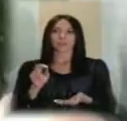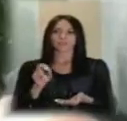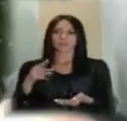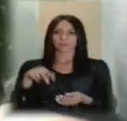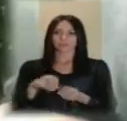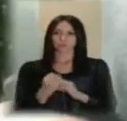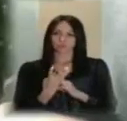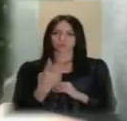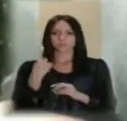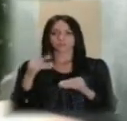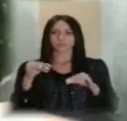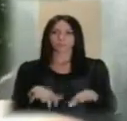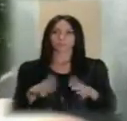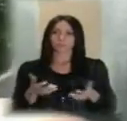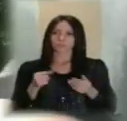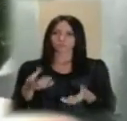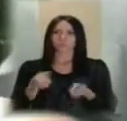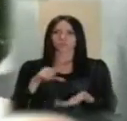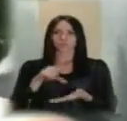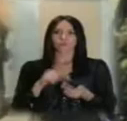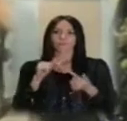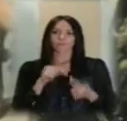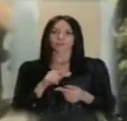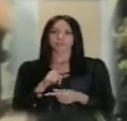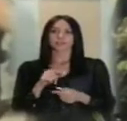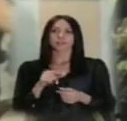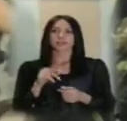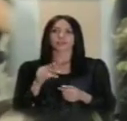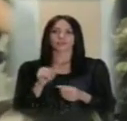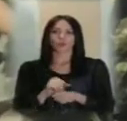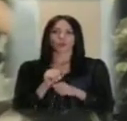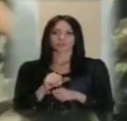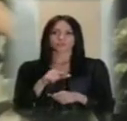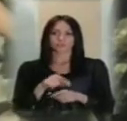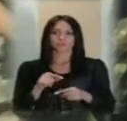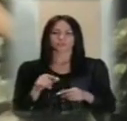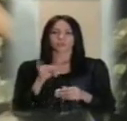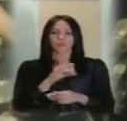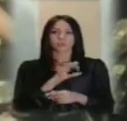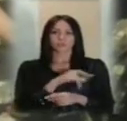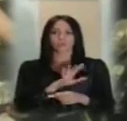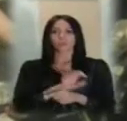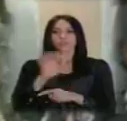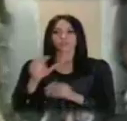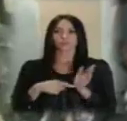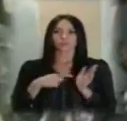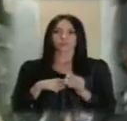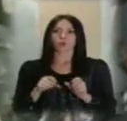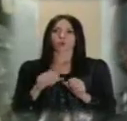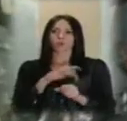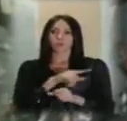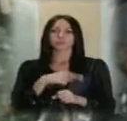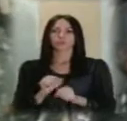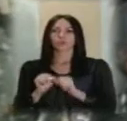прийняв рішення взяти участь в антитерористичній операції. Направили до Донецька, охороняли адміністрацію, прокуратуру.